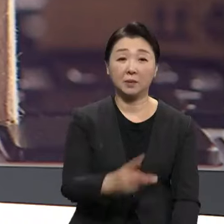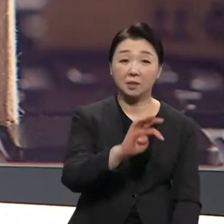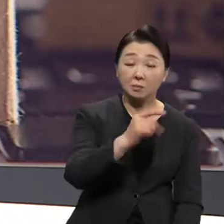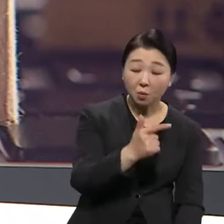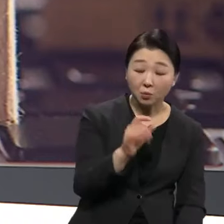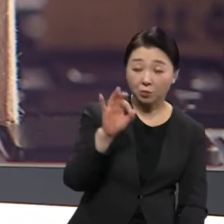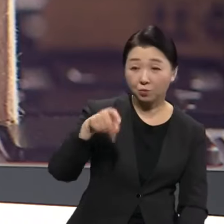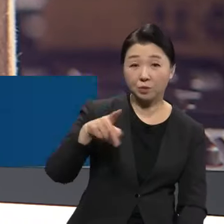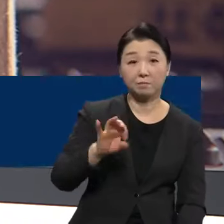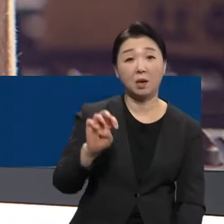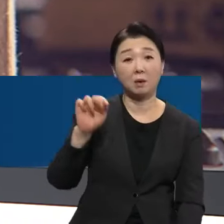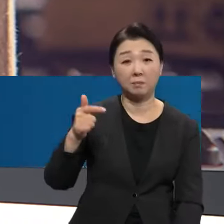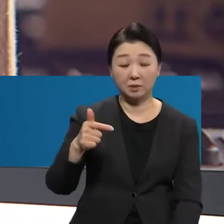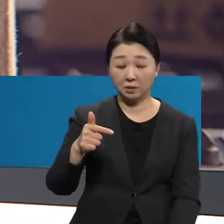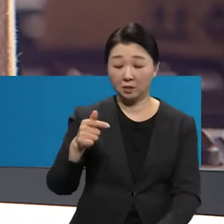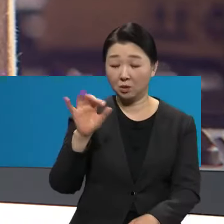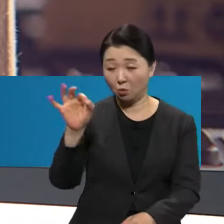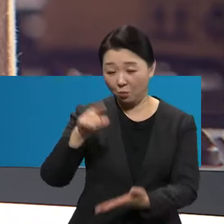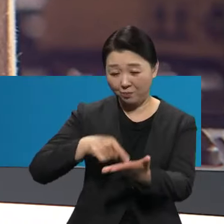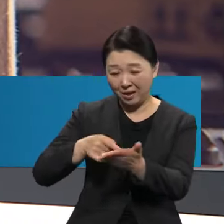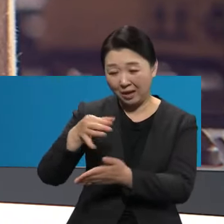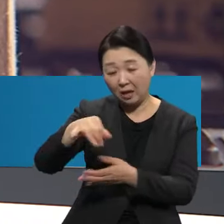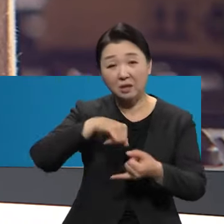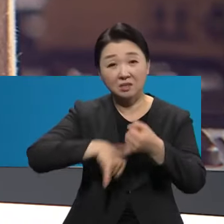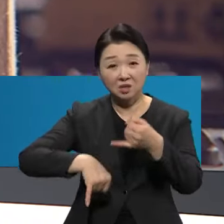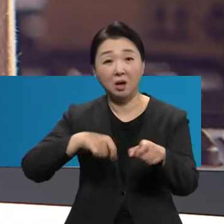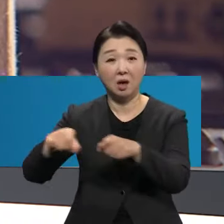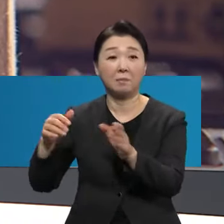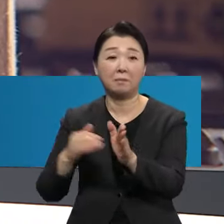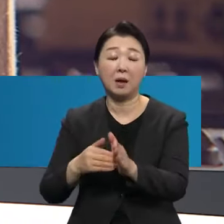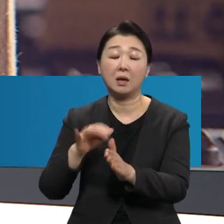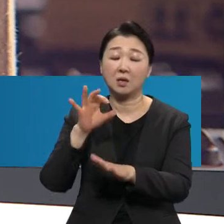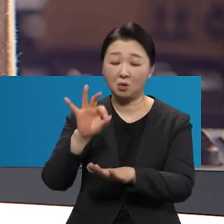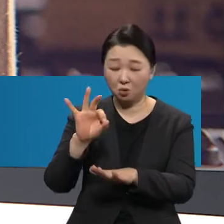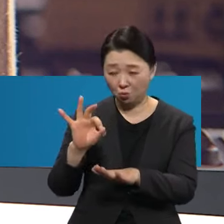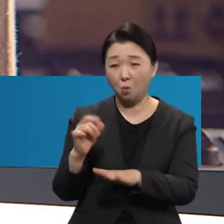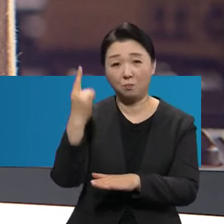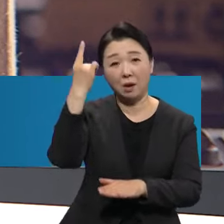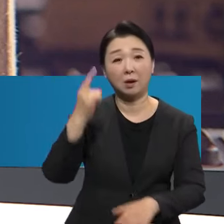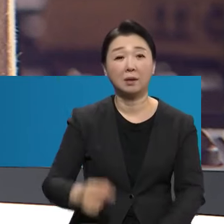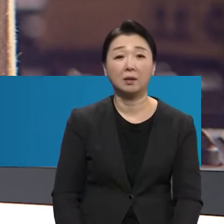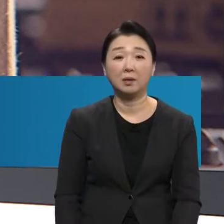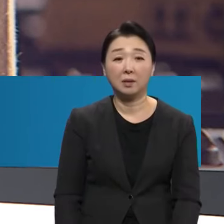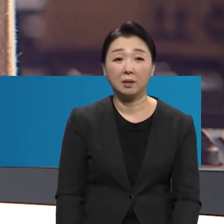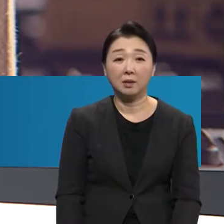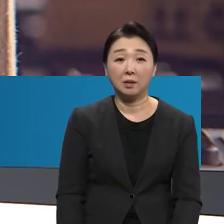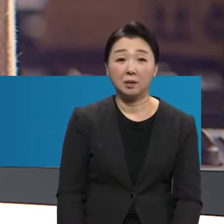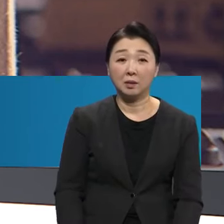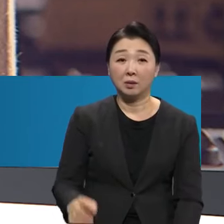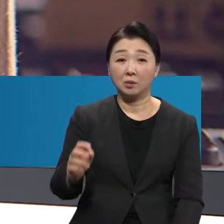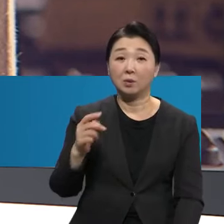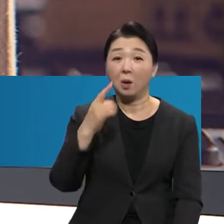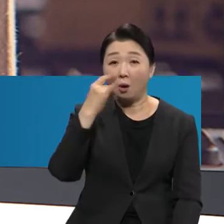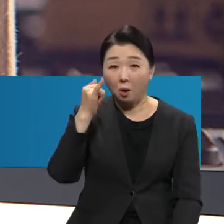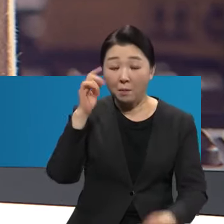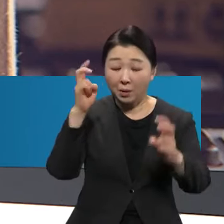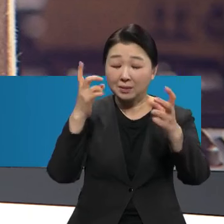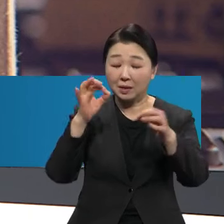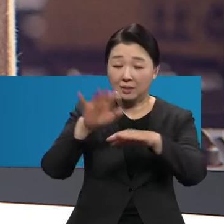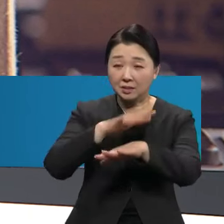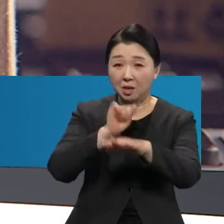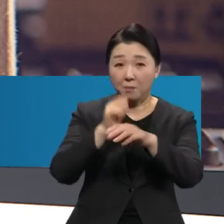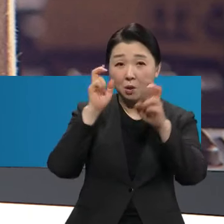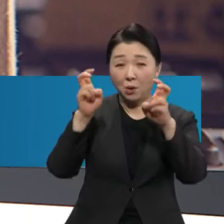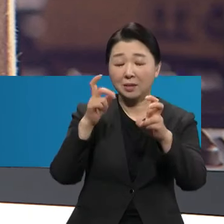티몬과 위메프의 정산 지연 사태 원인은 자금 난입니다 모회사인 싱가포 기업 Q10이 무리하게 사업을